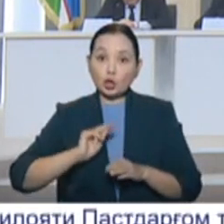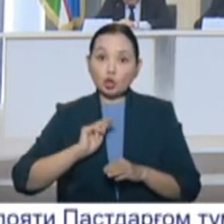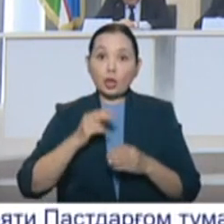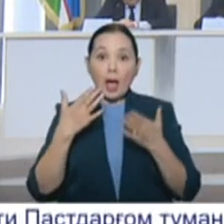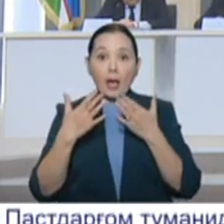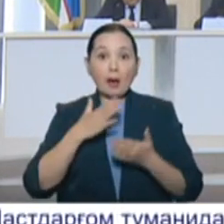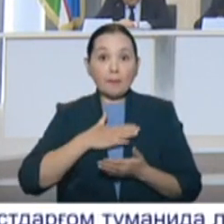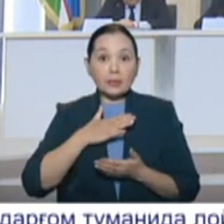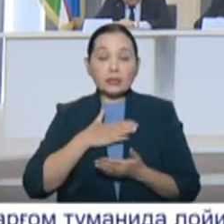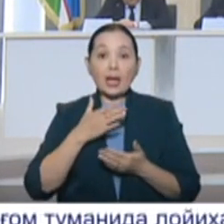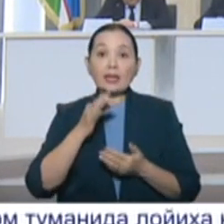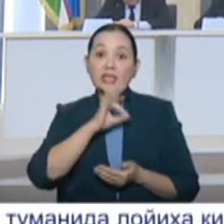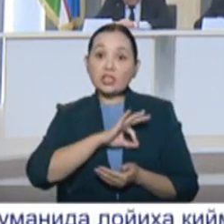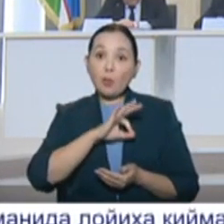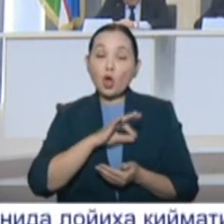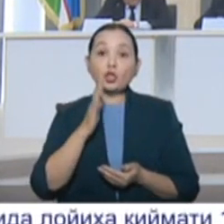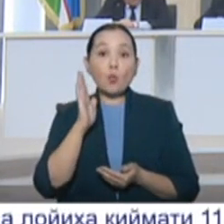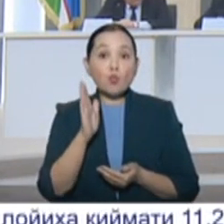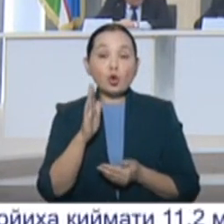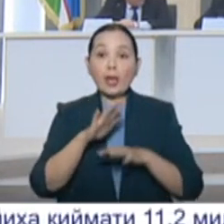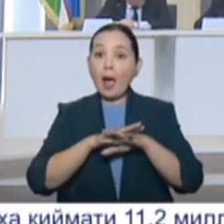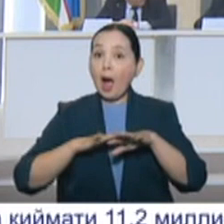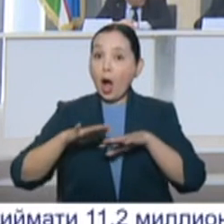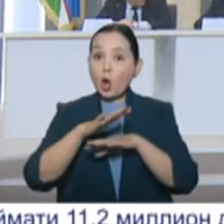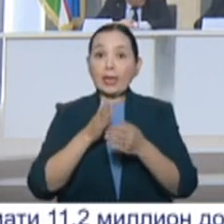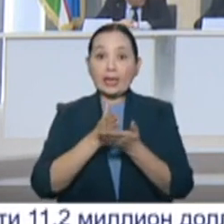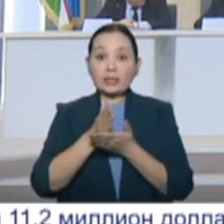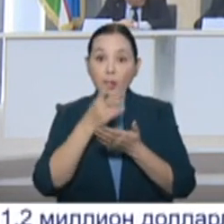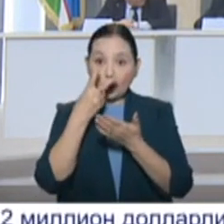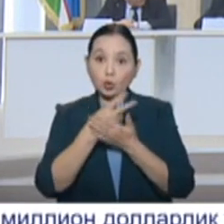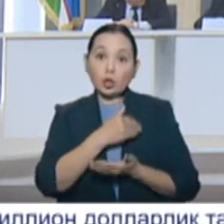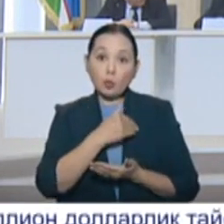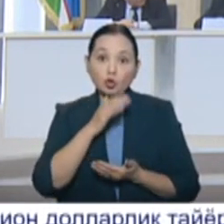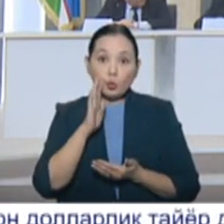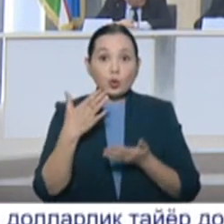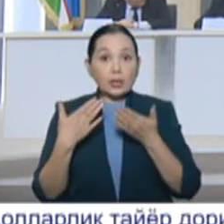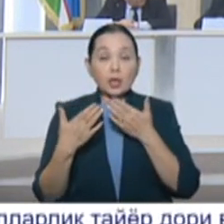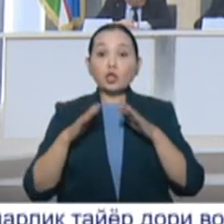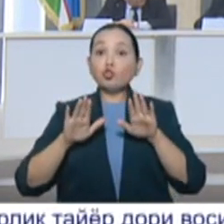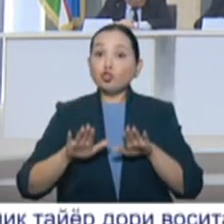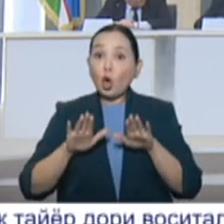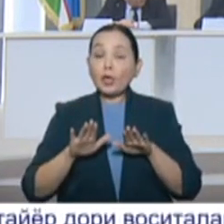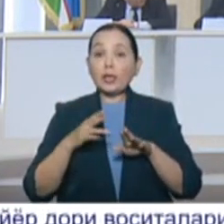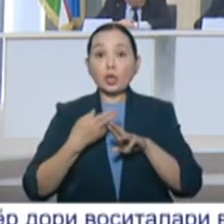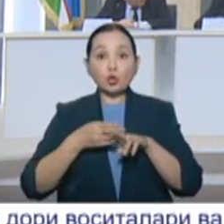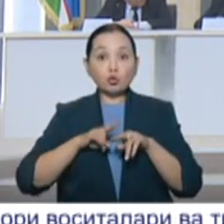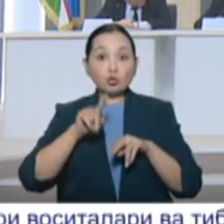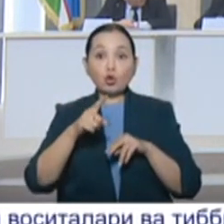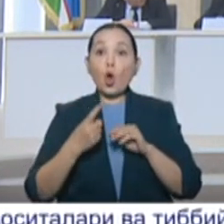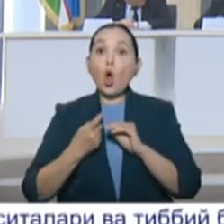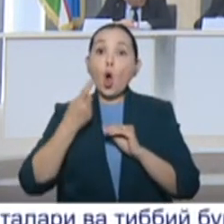agar bizning iste'molchilarimiz bo'lgan aholiga xizmat ko'rsatmoqchi bo'lsak, biz joydagi shu